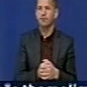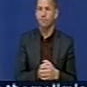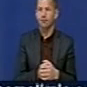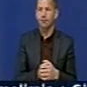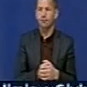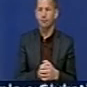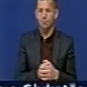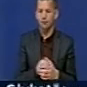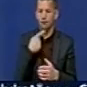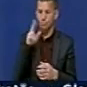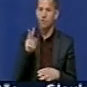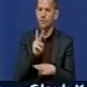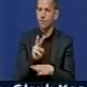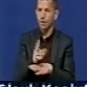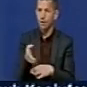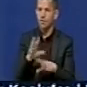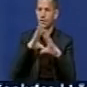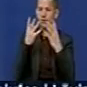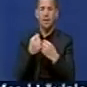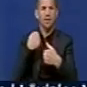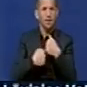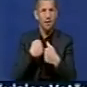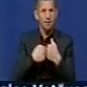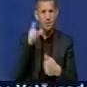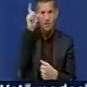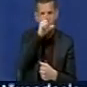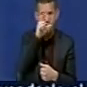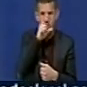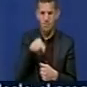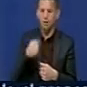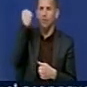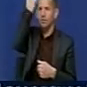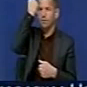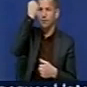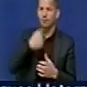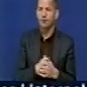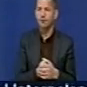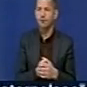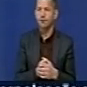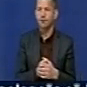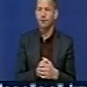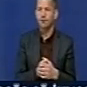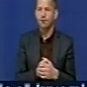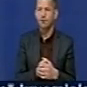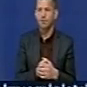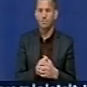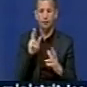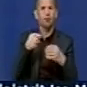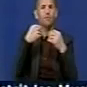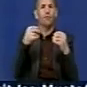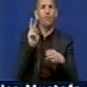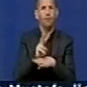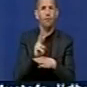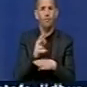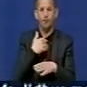Ato dëshmojnë krimet serbe që i ka bën në Kosovë. Thot vetë dëshmitari, thot kemi